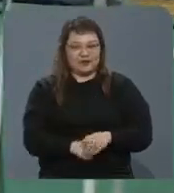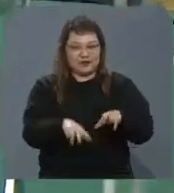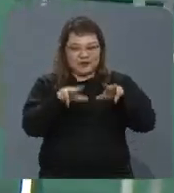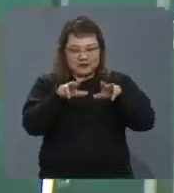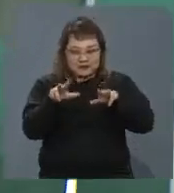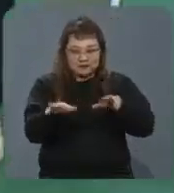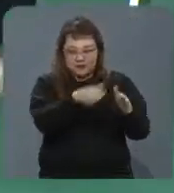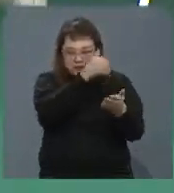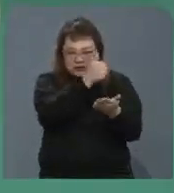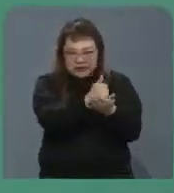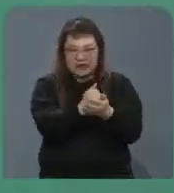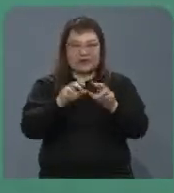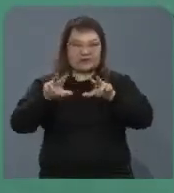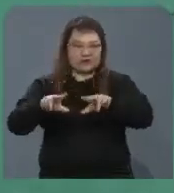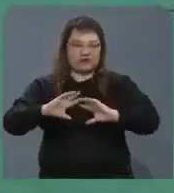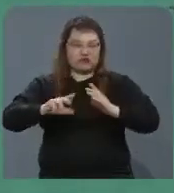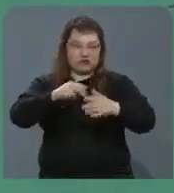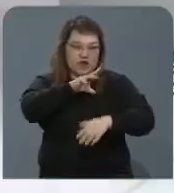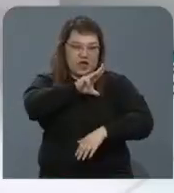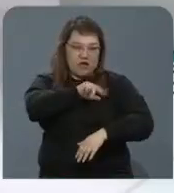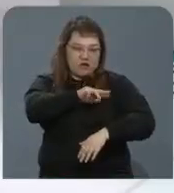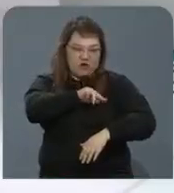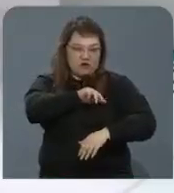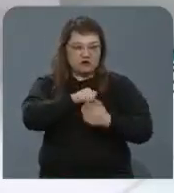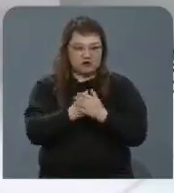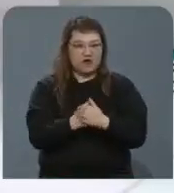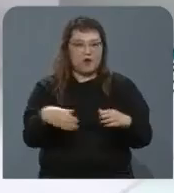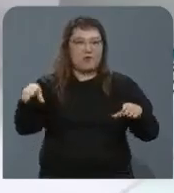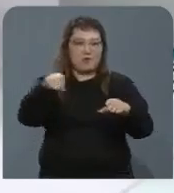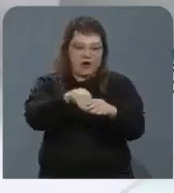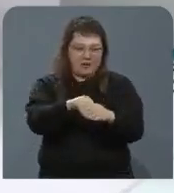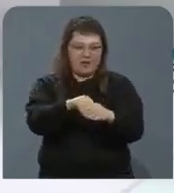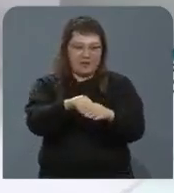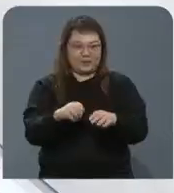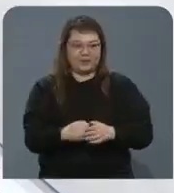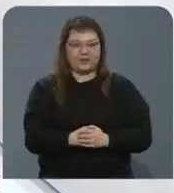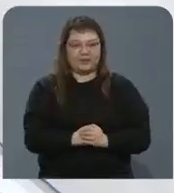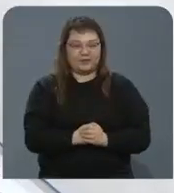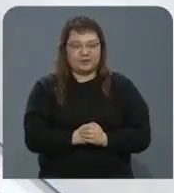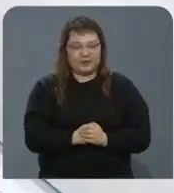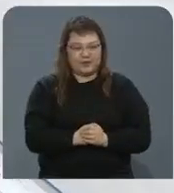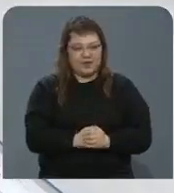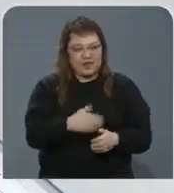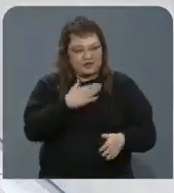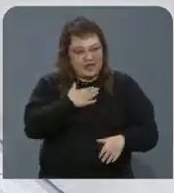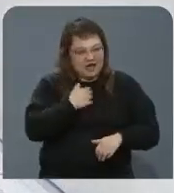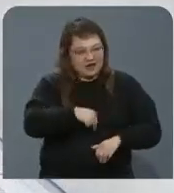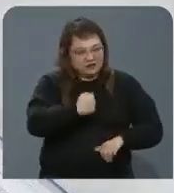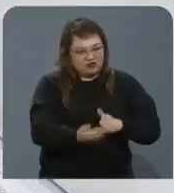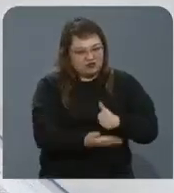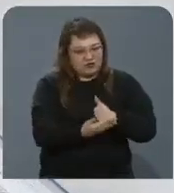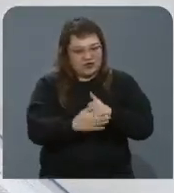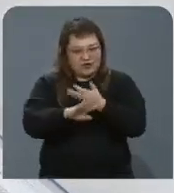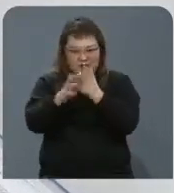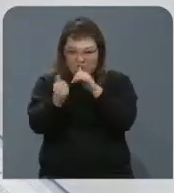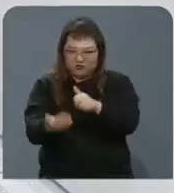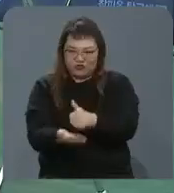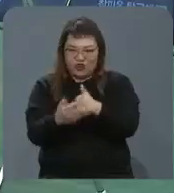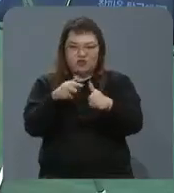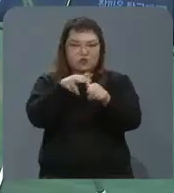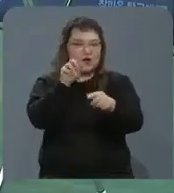현직 지사와 현직 국회의원은 별도 문의 없이 포함시켰고, 자천, 타천으로 거론되는 후보들인